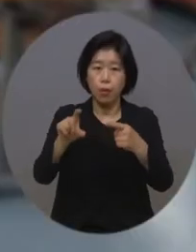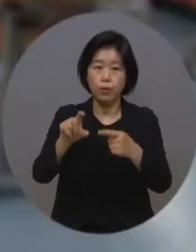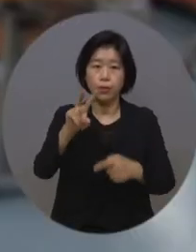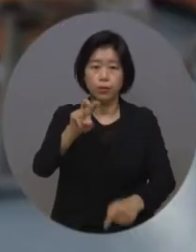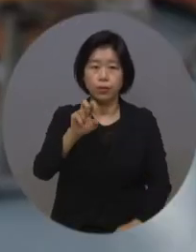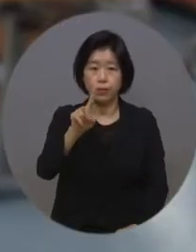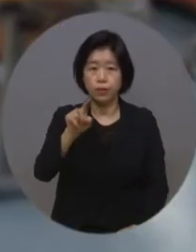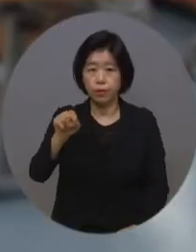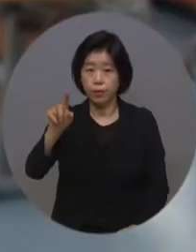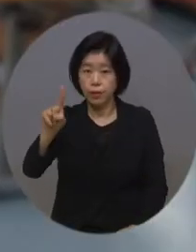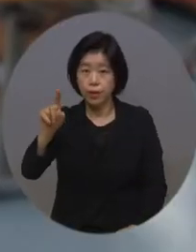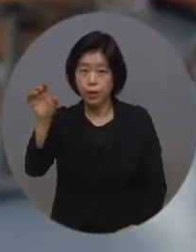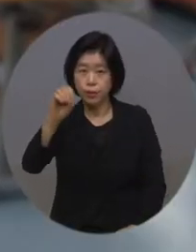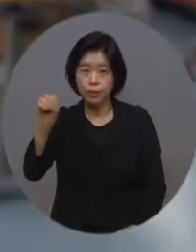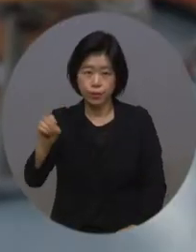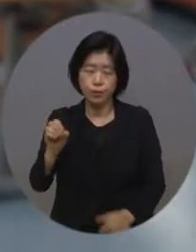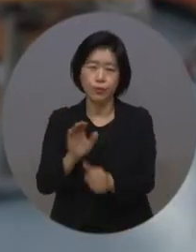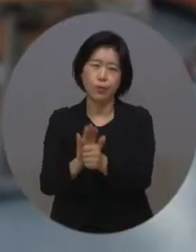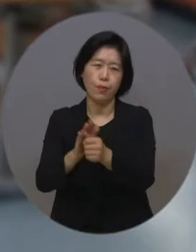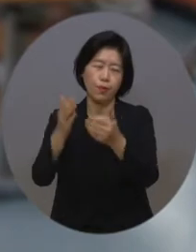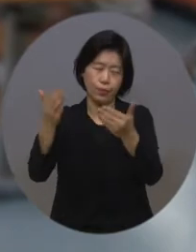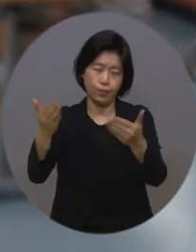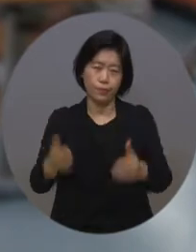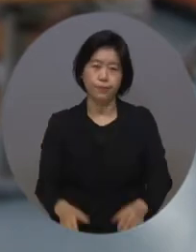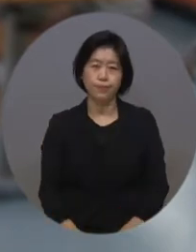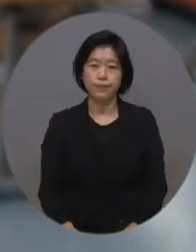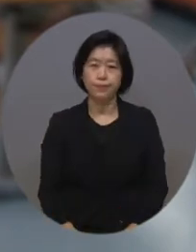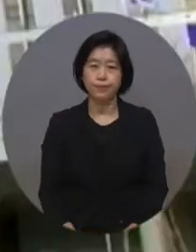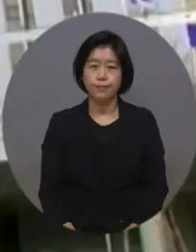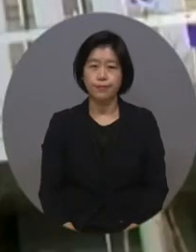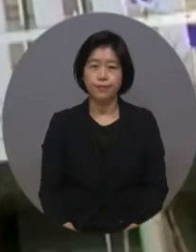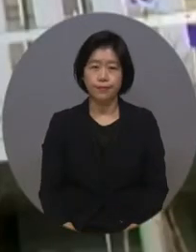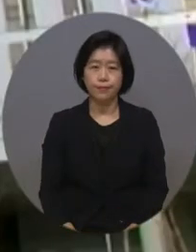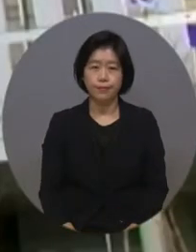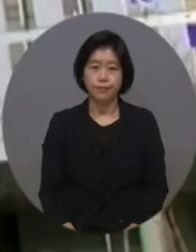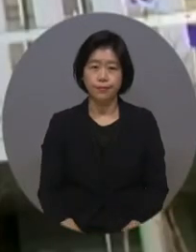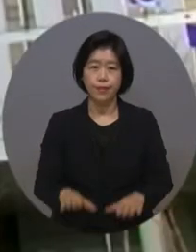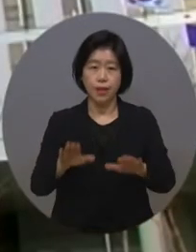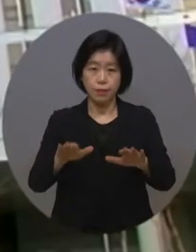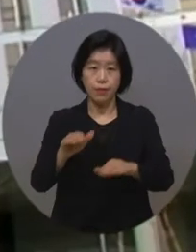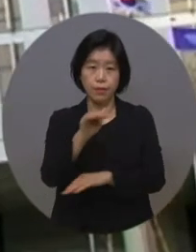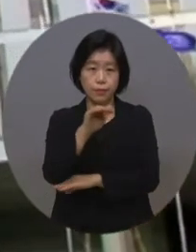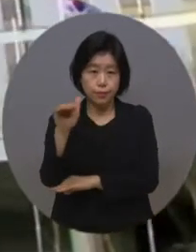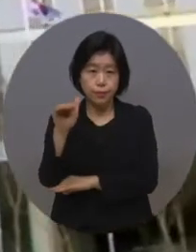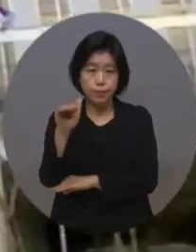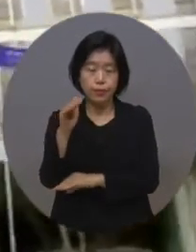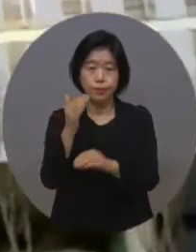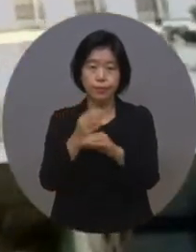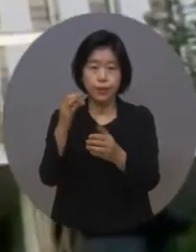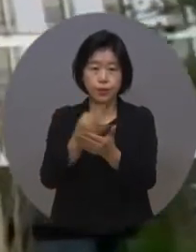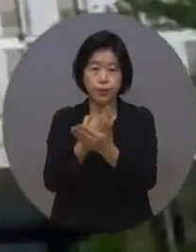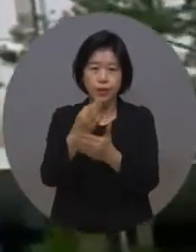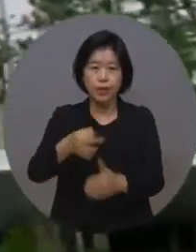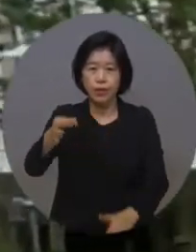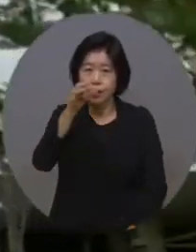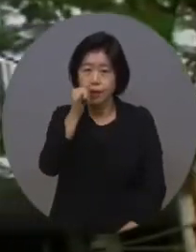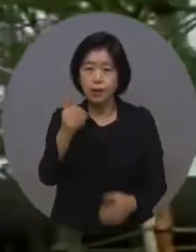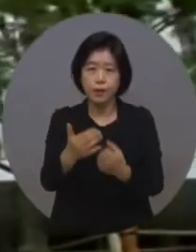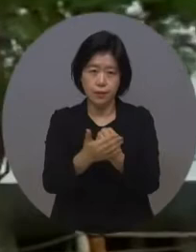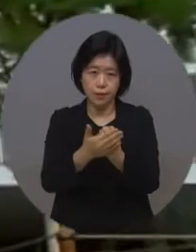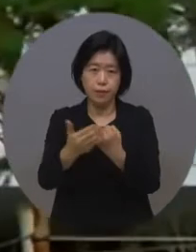등 촘촘한 지원책 마련에 나설 방침입니다. 이번 기준 중위소득 인상으로 복지부 권덕철